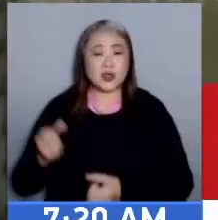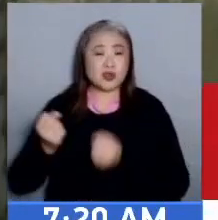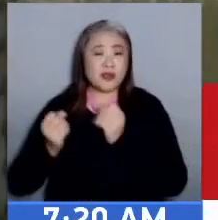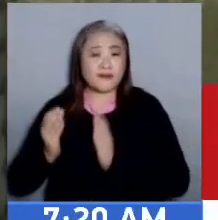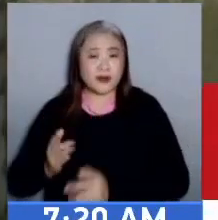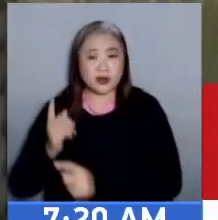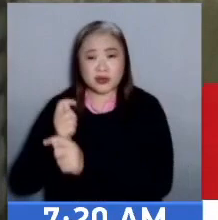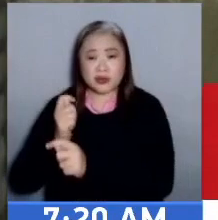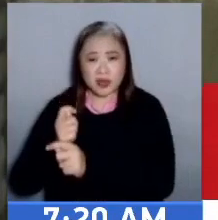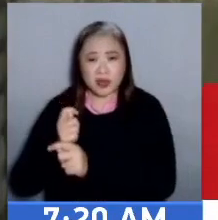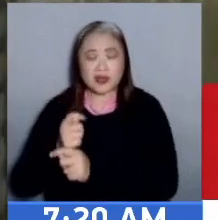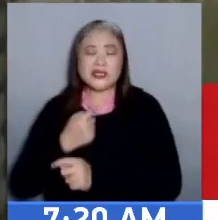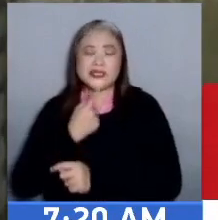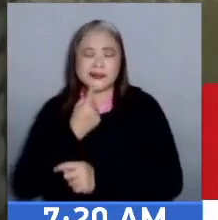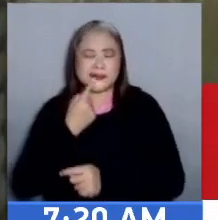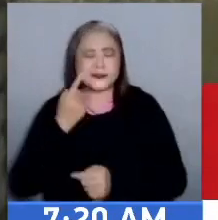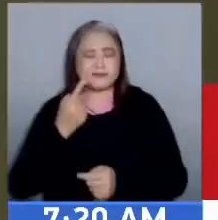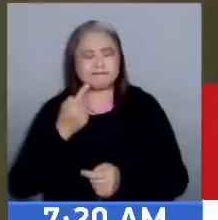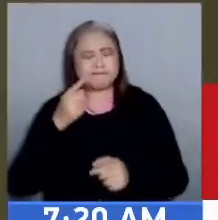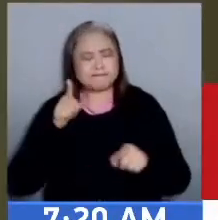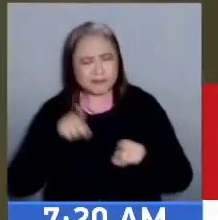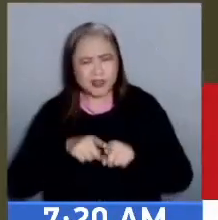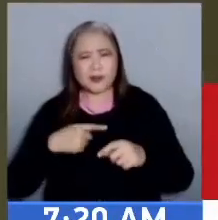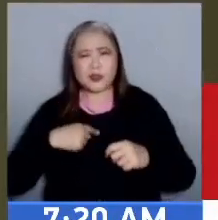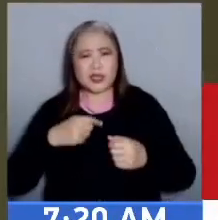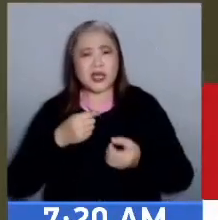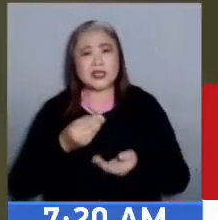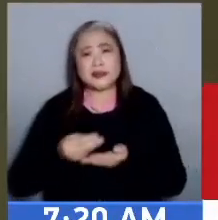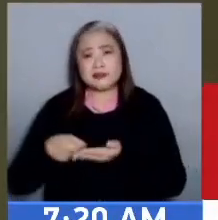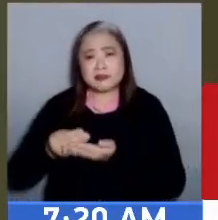ng mga gastusin sa pagpalibing sa biktima.